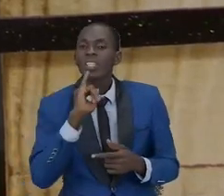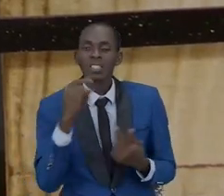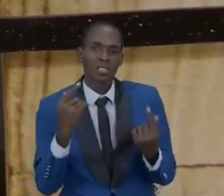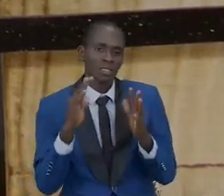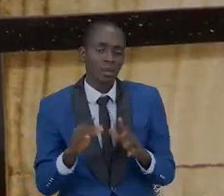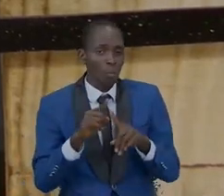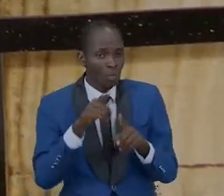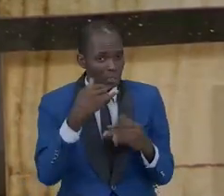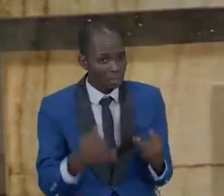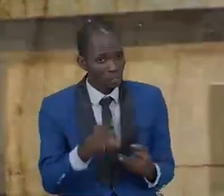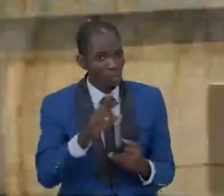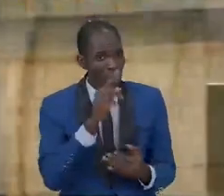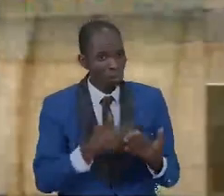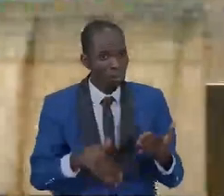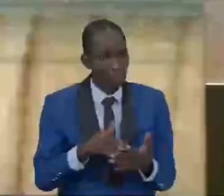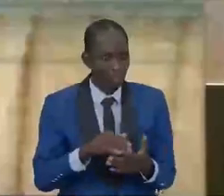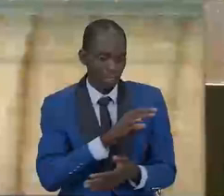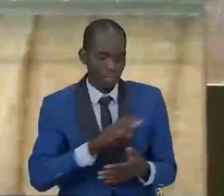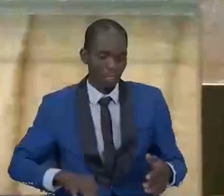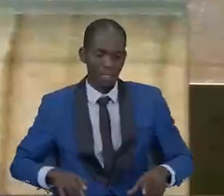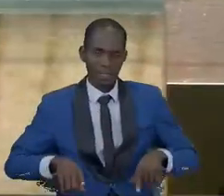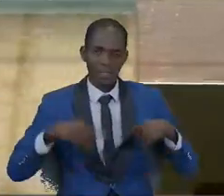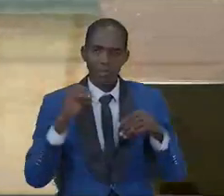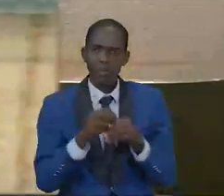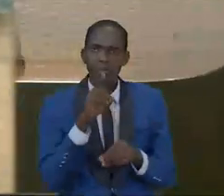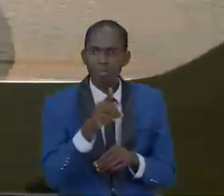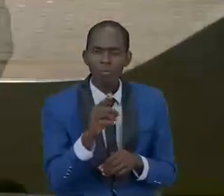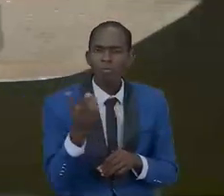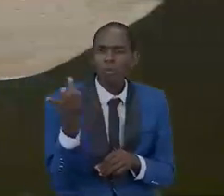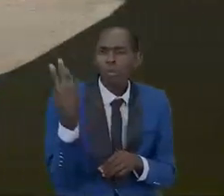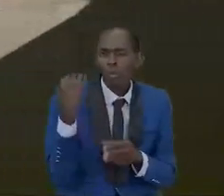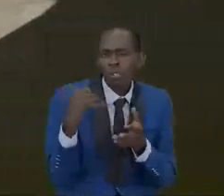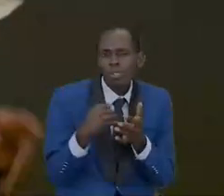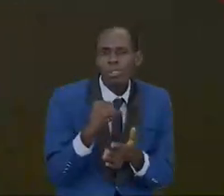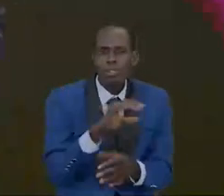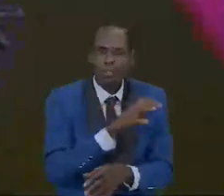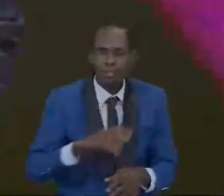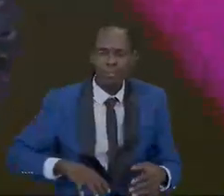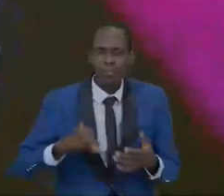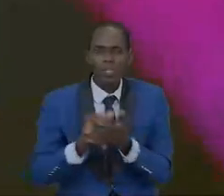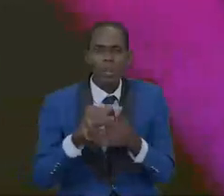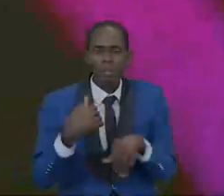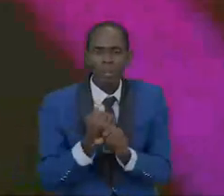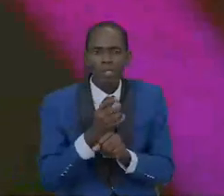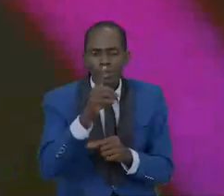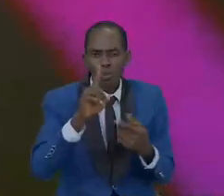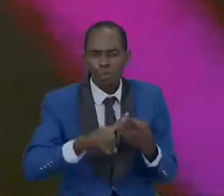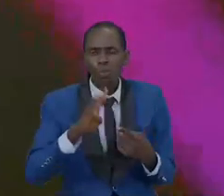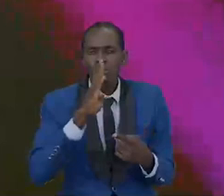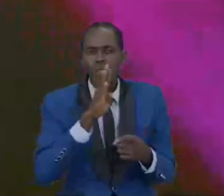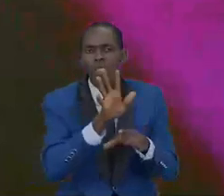Christ vit en toi est-ce que Chris est celui que tu as fait